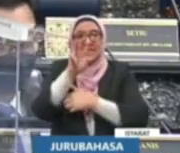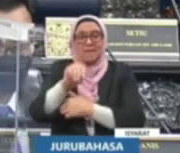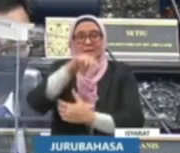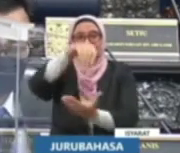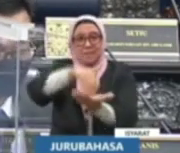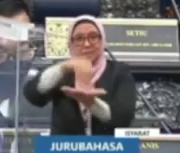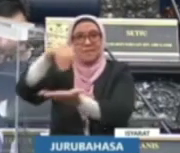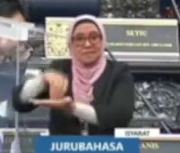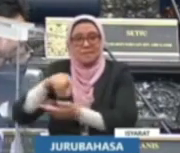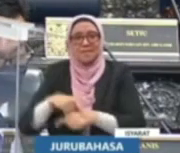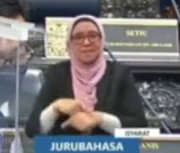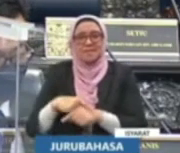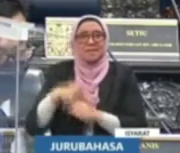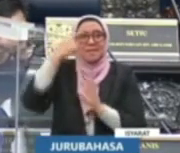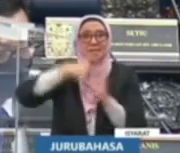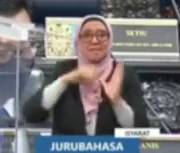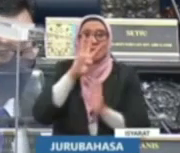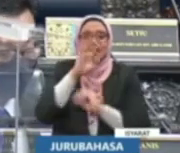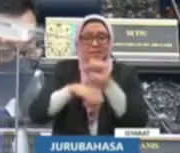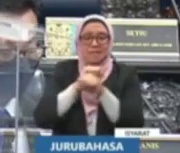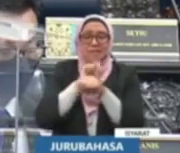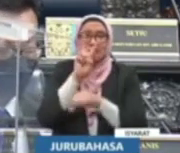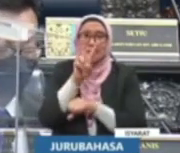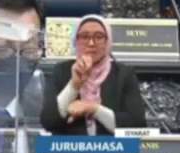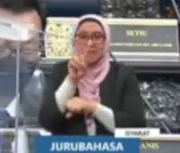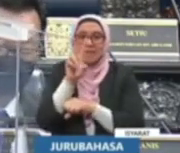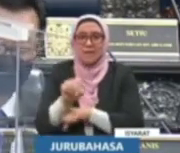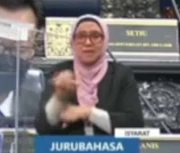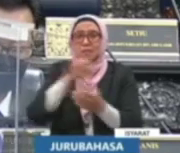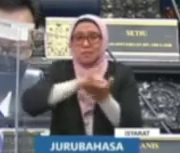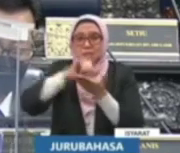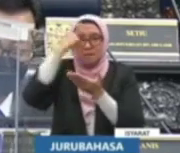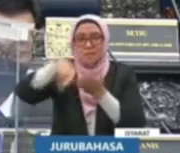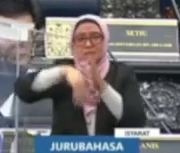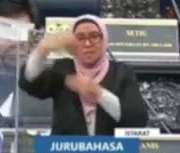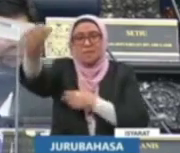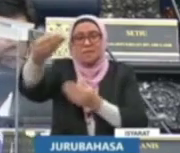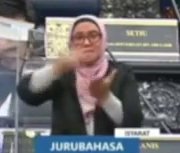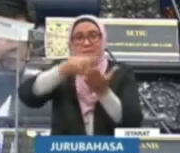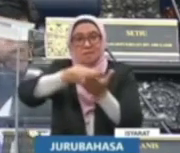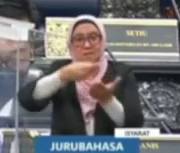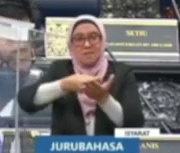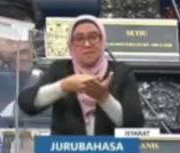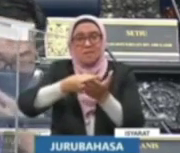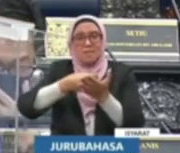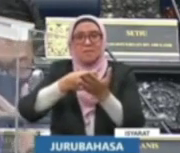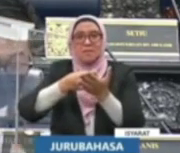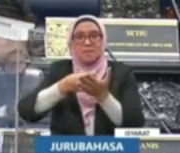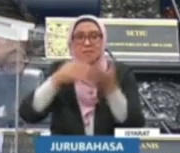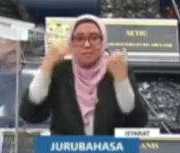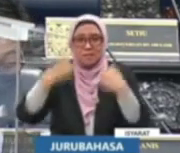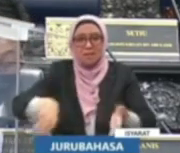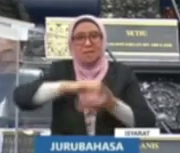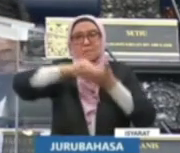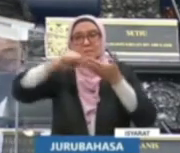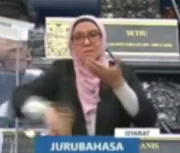IPL 2020 V bagi pengeluaran uang tunai telah dimansuhkan buat motor